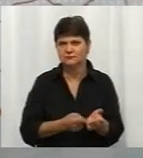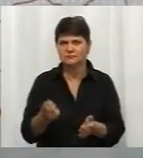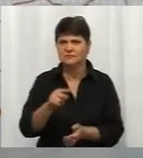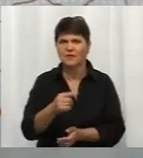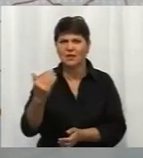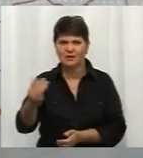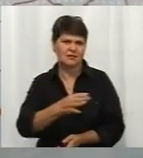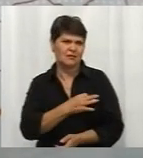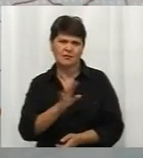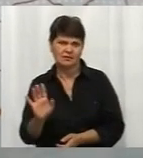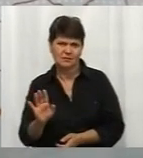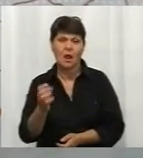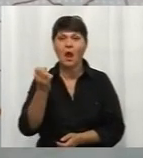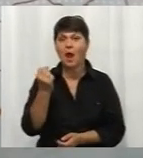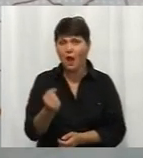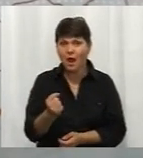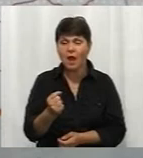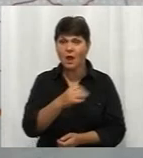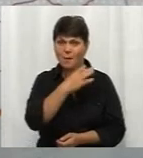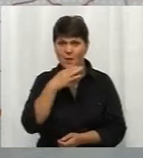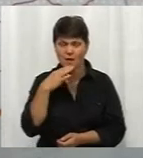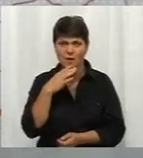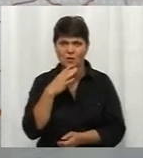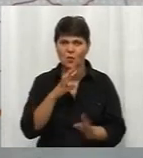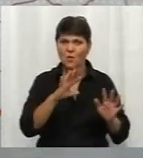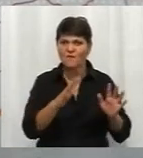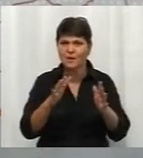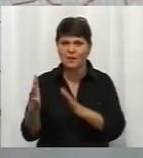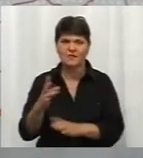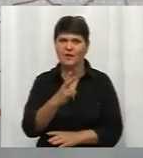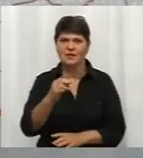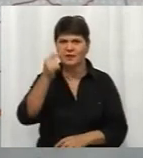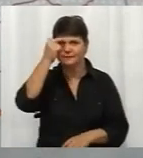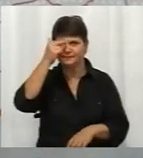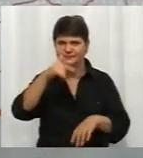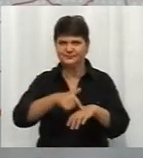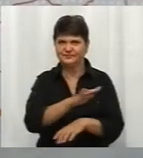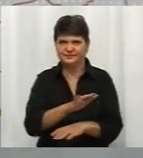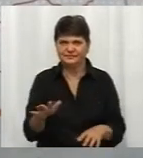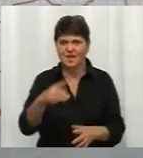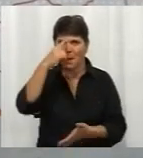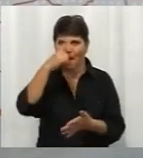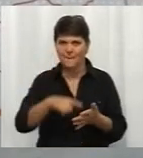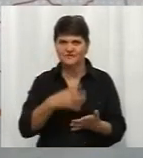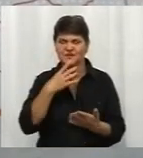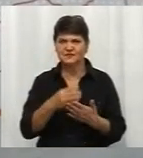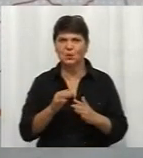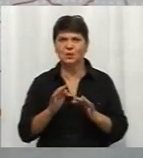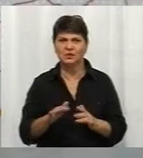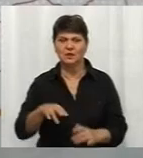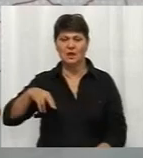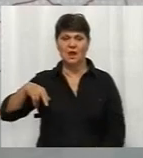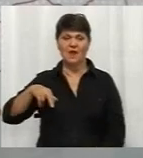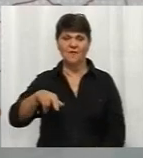їхню байдужість, а багато випадків необізнаність, впевненість у своїх діях. Тобто, виходячи